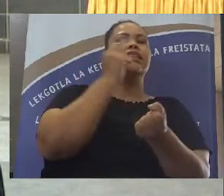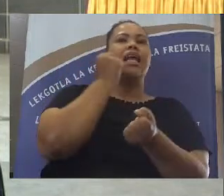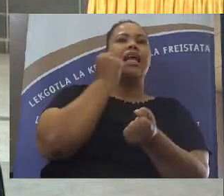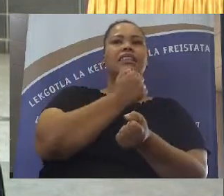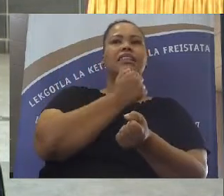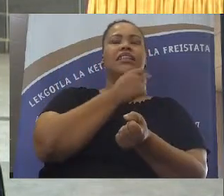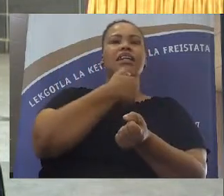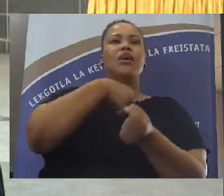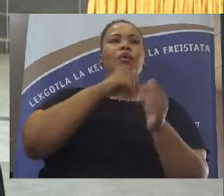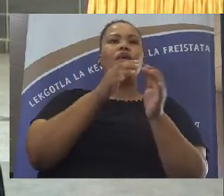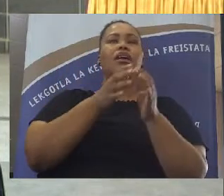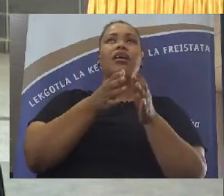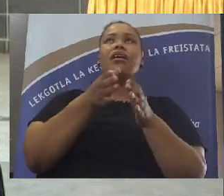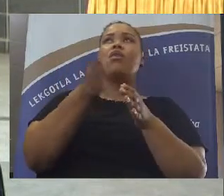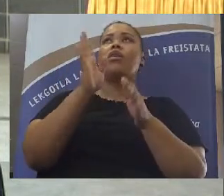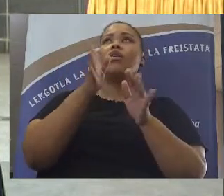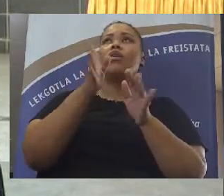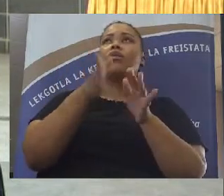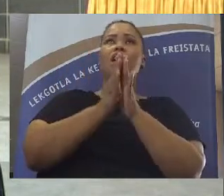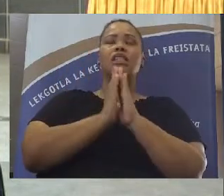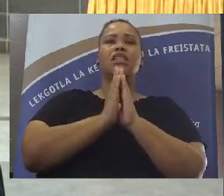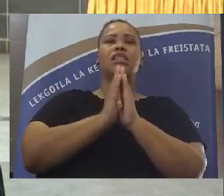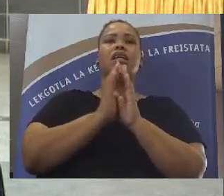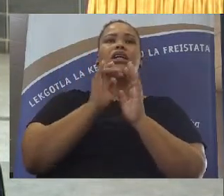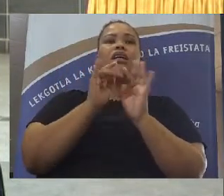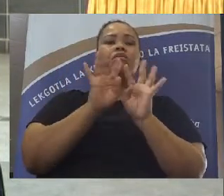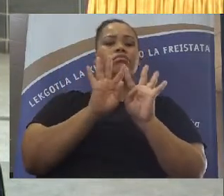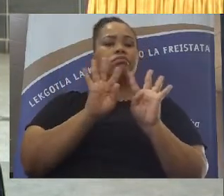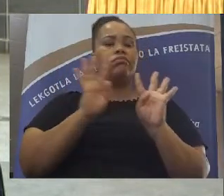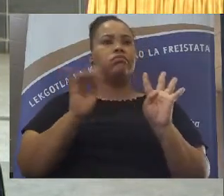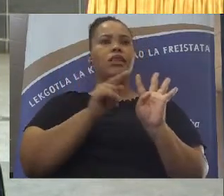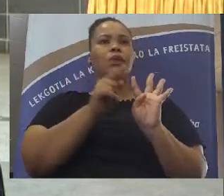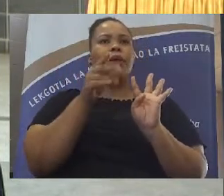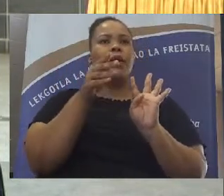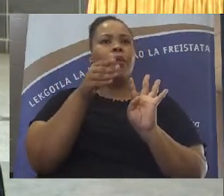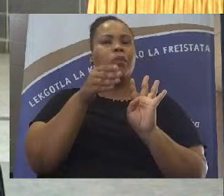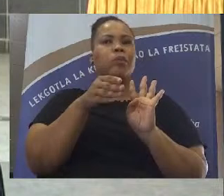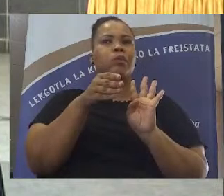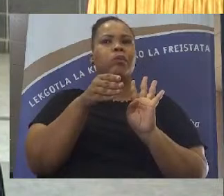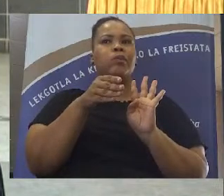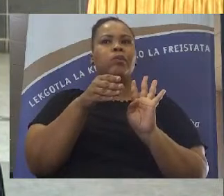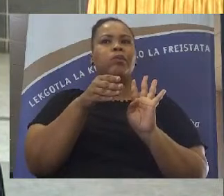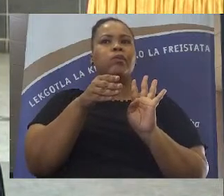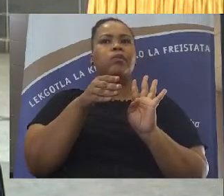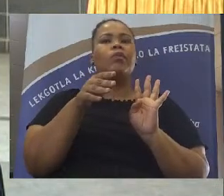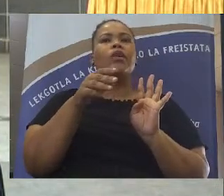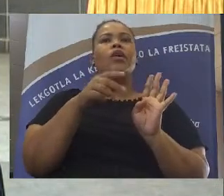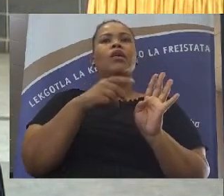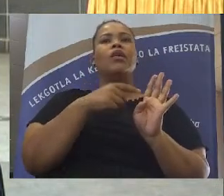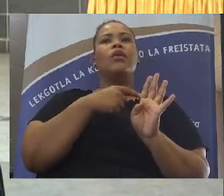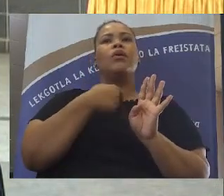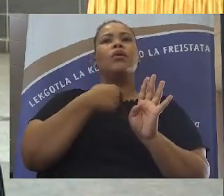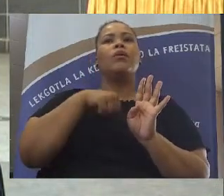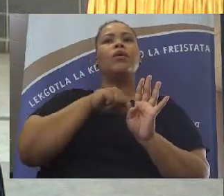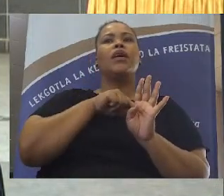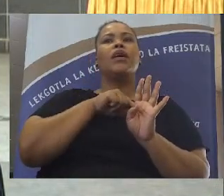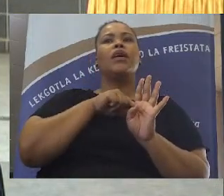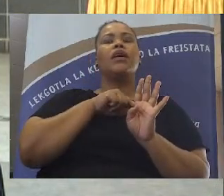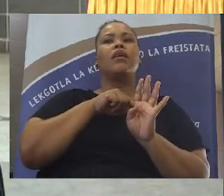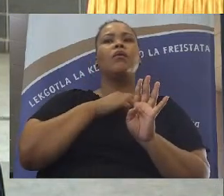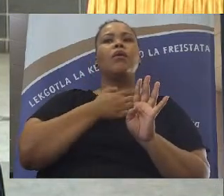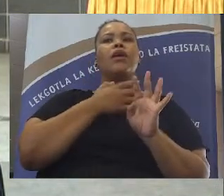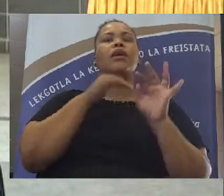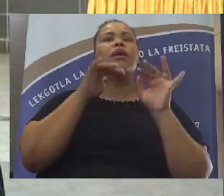Ons bid, ons vra die Here vandag deurdat julle hier is. Wil ons net ons